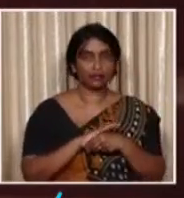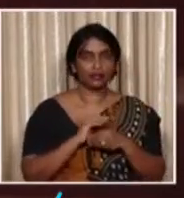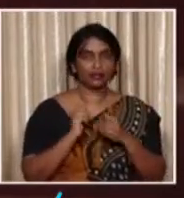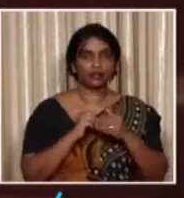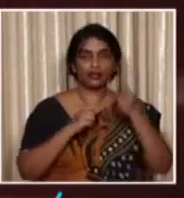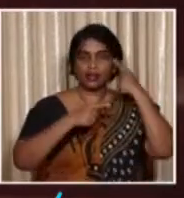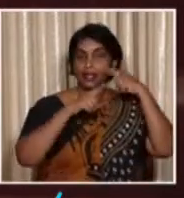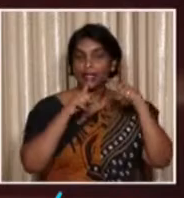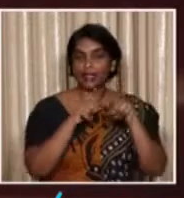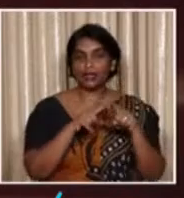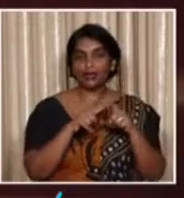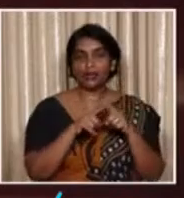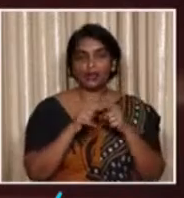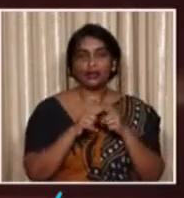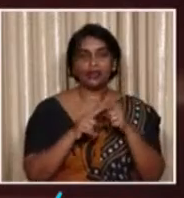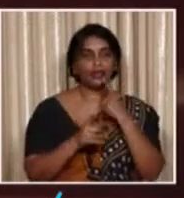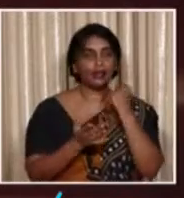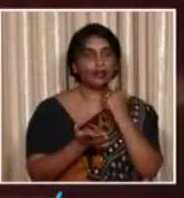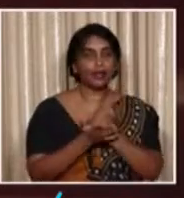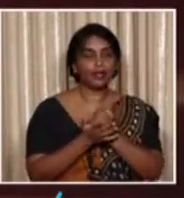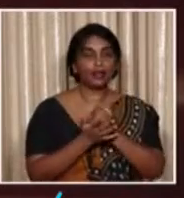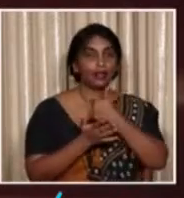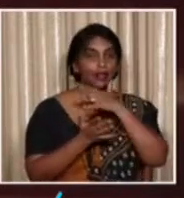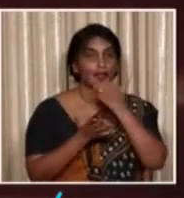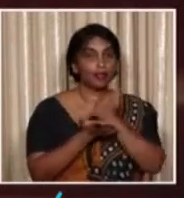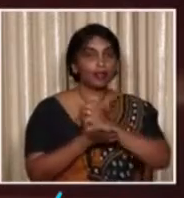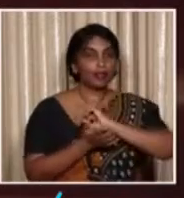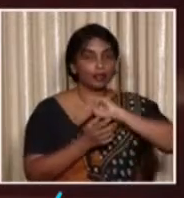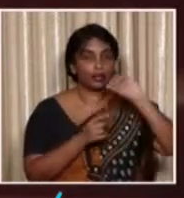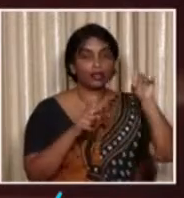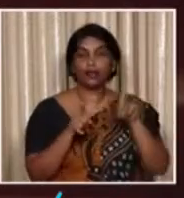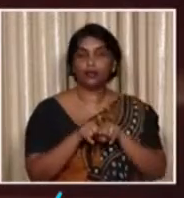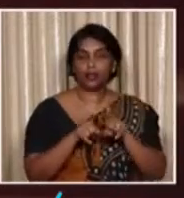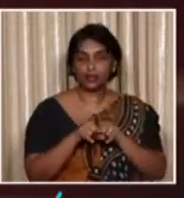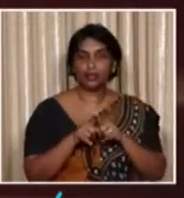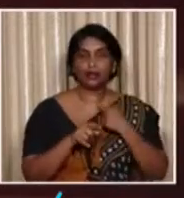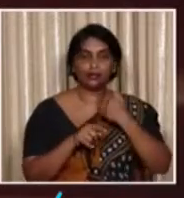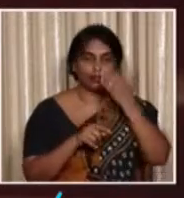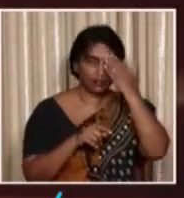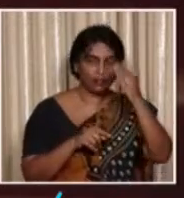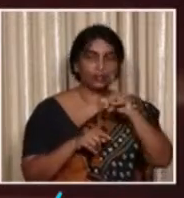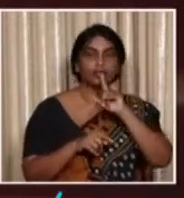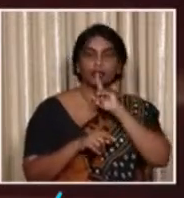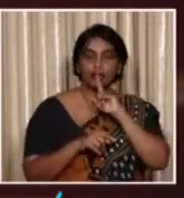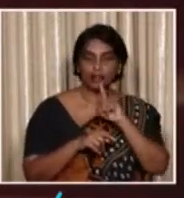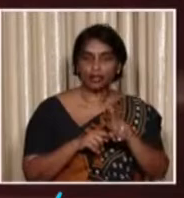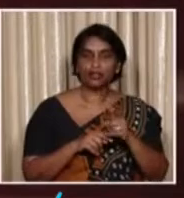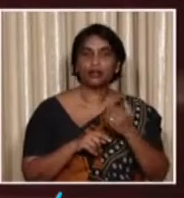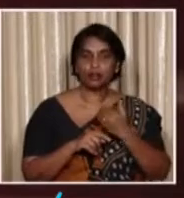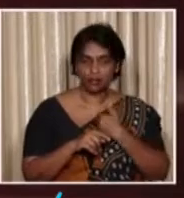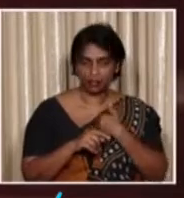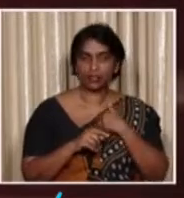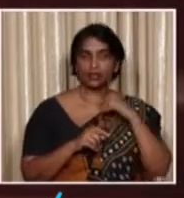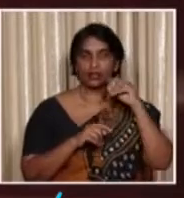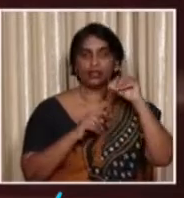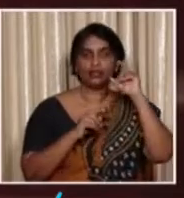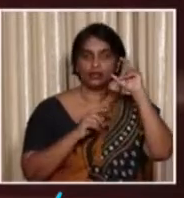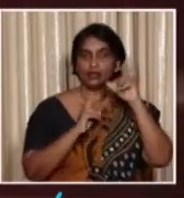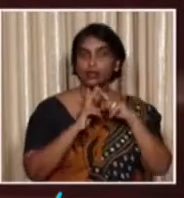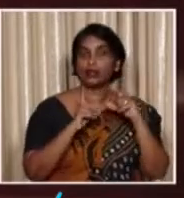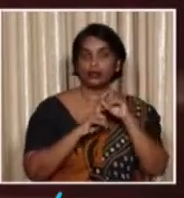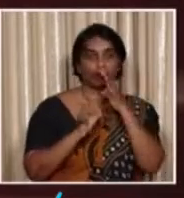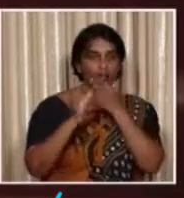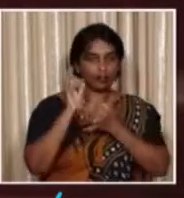Union Bankway, Ginumakatamai, E Mudalavi. Mama ඔබතුමාගෙන් කාරණික වෙලා සිටිනවා මම CID එකට පැමිණි කරලා